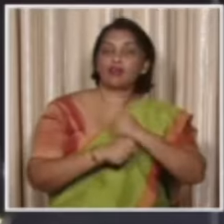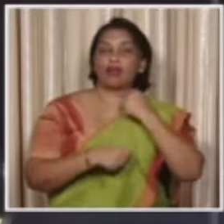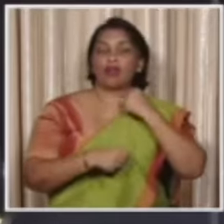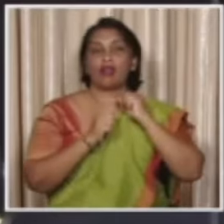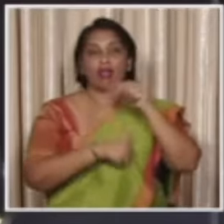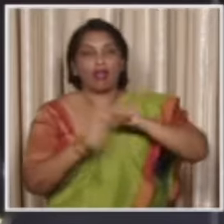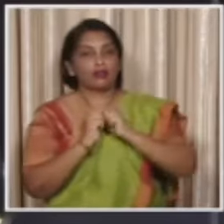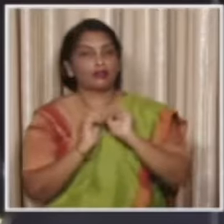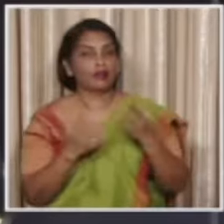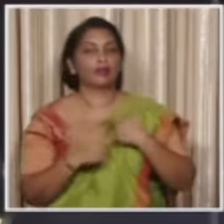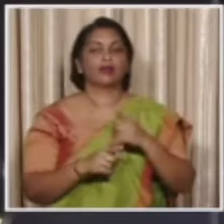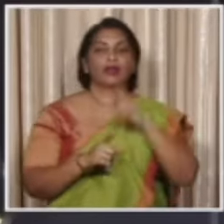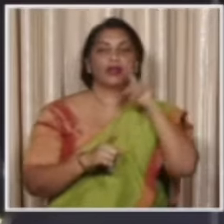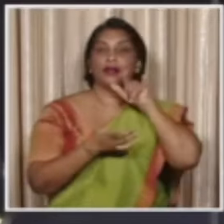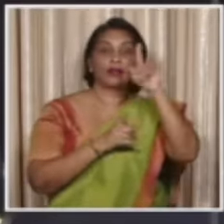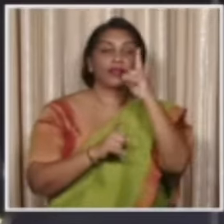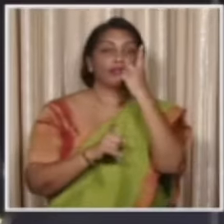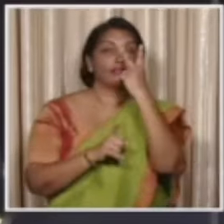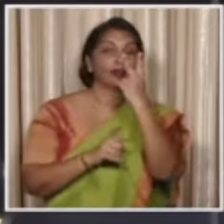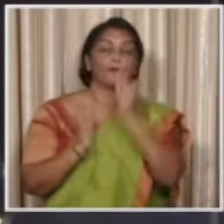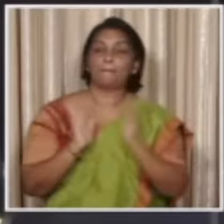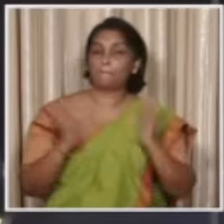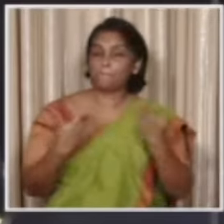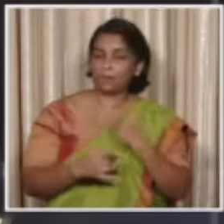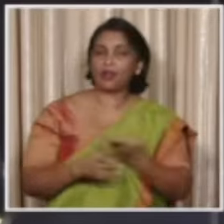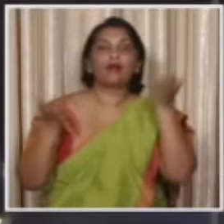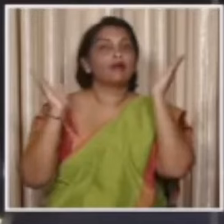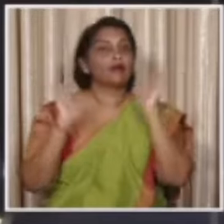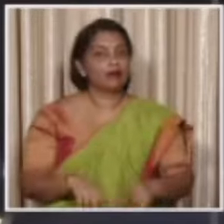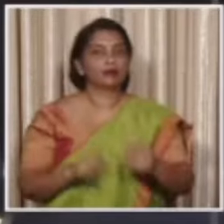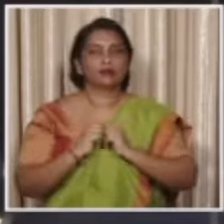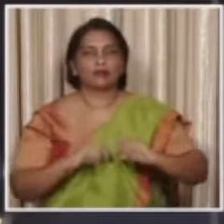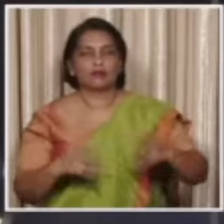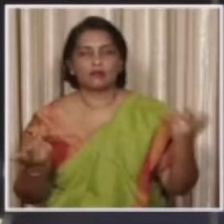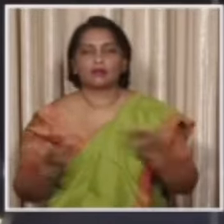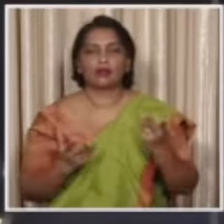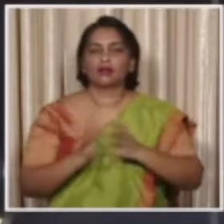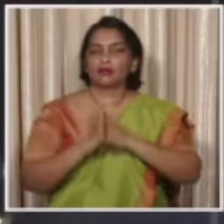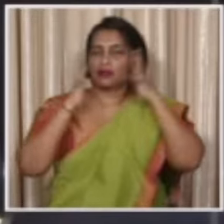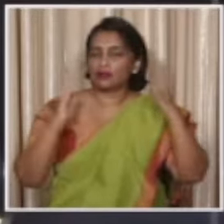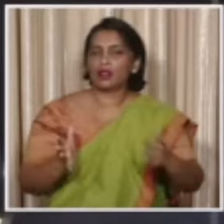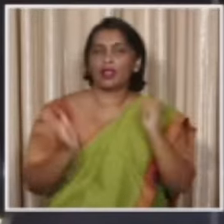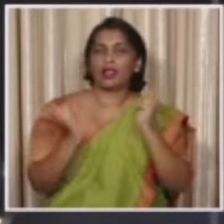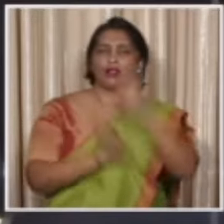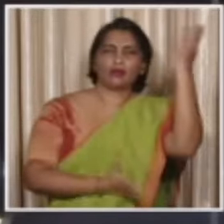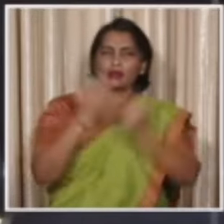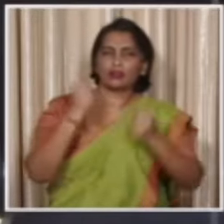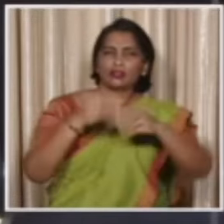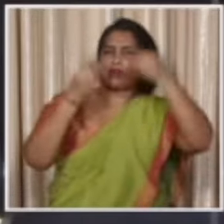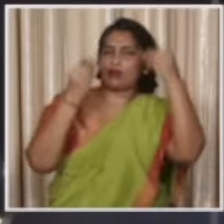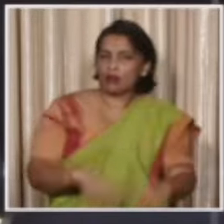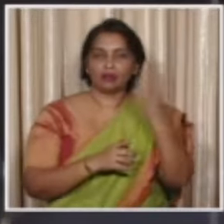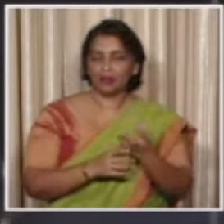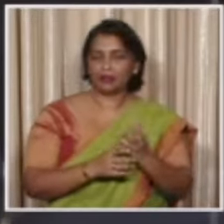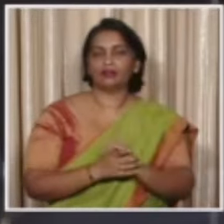පටන් ගත්තා. එක යාලයින් එකක් නෙමෙයි, යාලයින් දෙකක් පටන් ගත්තා. අවසානයේදී කරගන්න බැරුව මහා විශාල ණය අරගෙන බංගලොත් වෙච්ච